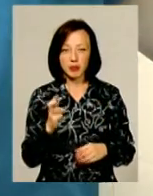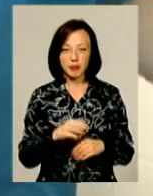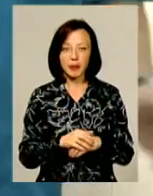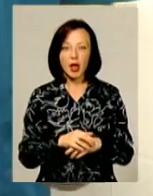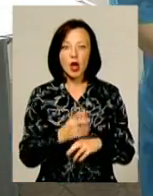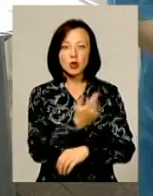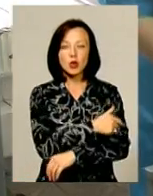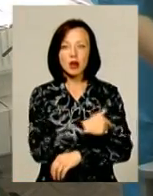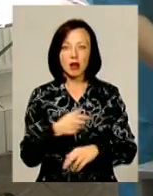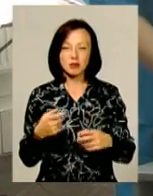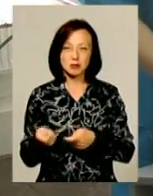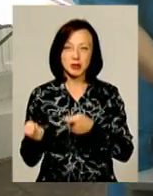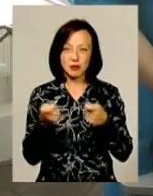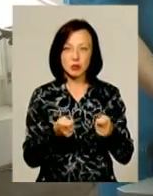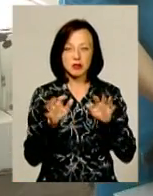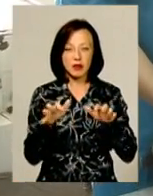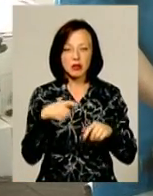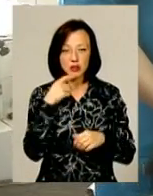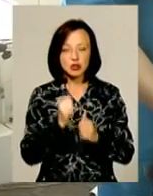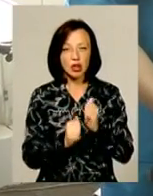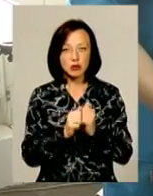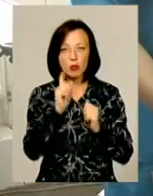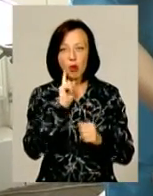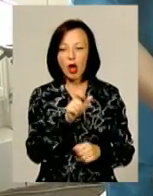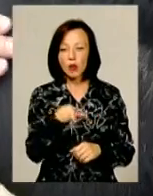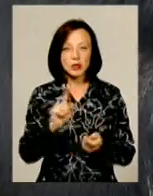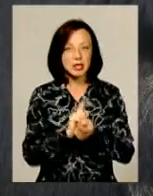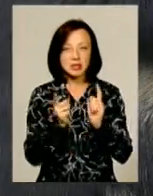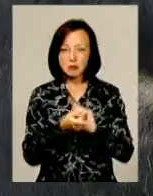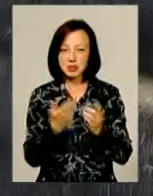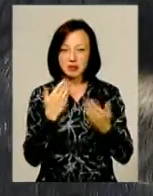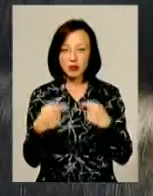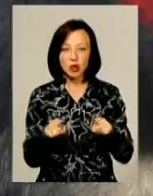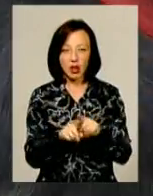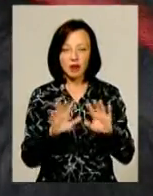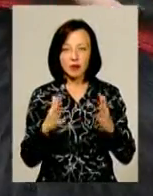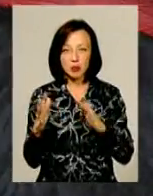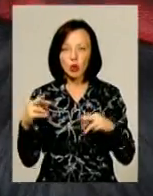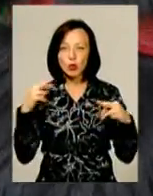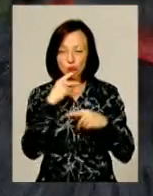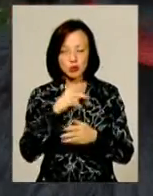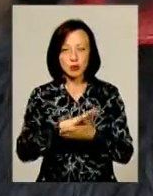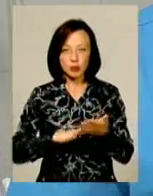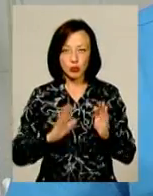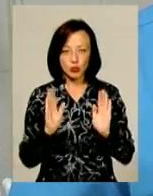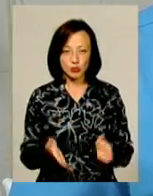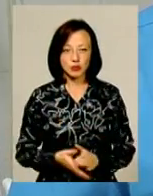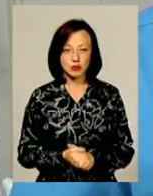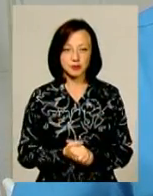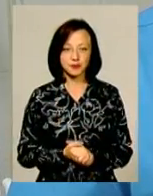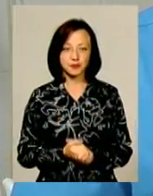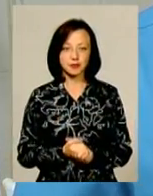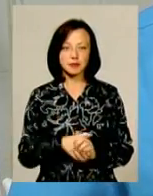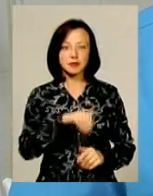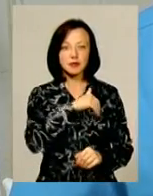ветлікарні доволі часто привозять тварин. І запевняє, допоки люди не змінять своє ставлення до таких випадків, отруєння тварин продовжиться. Хотілося б,